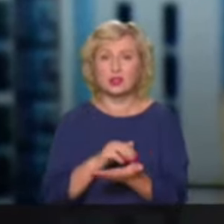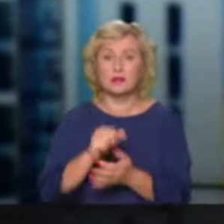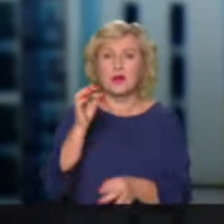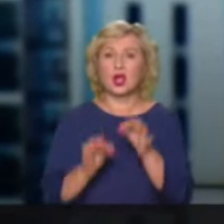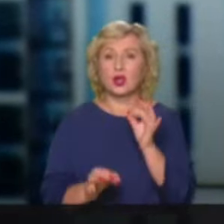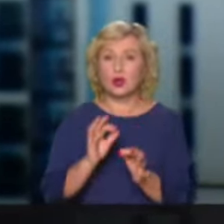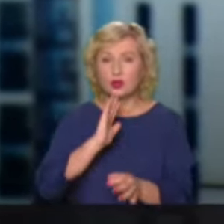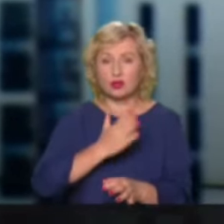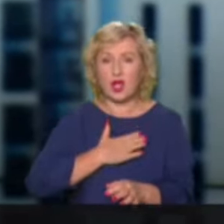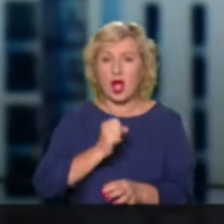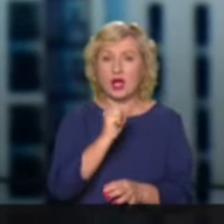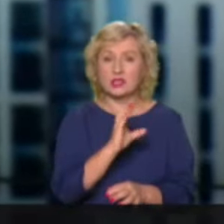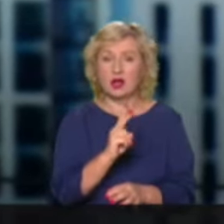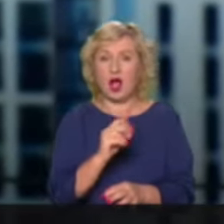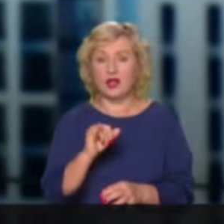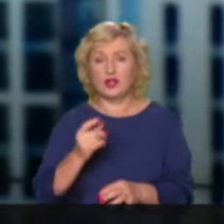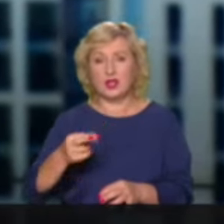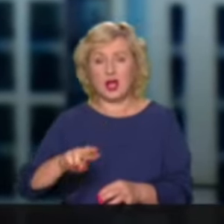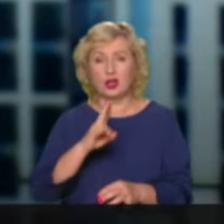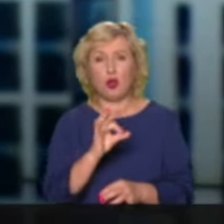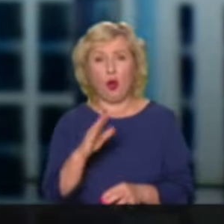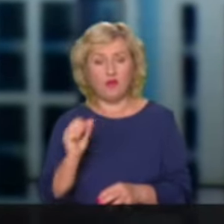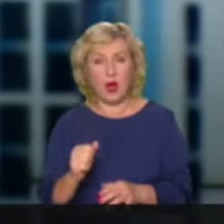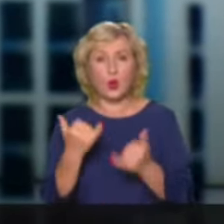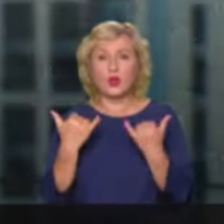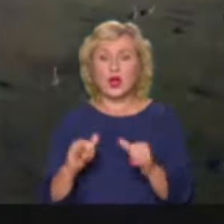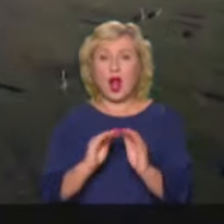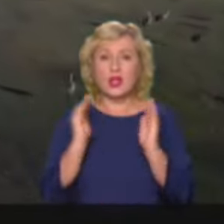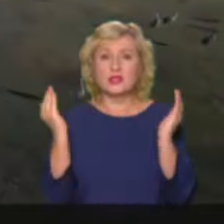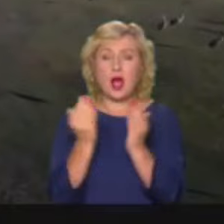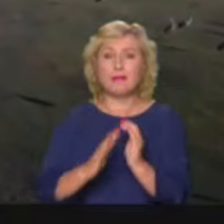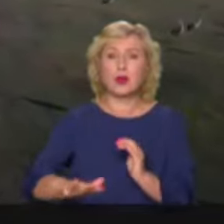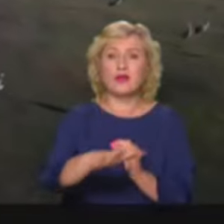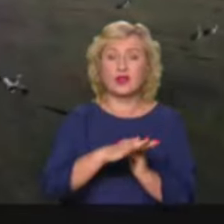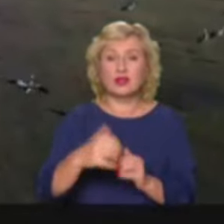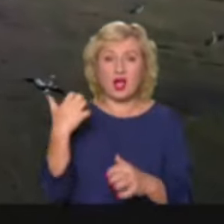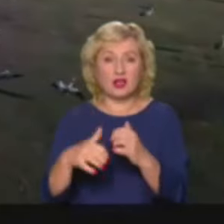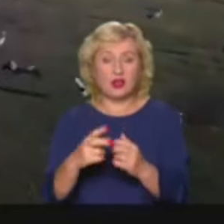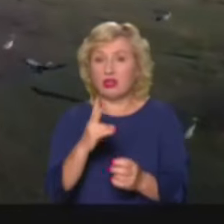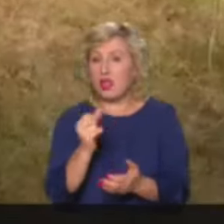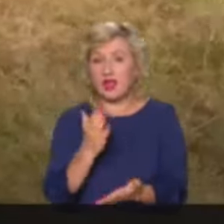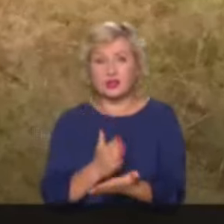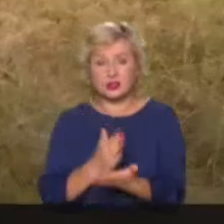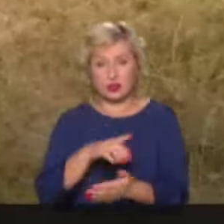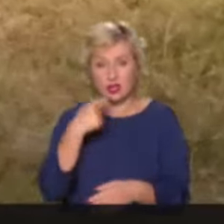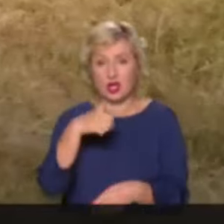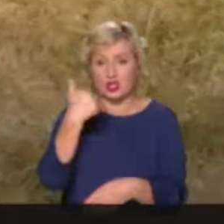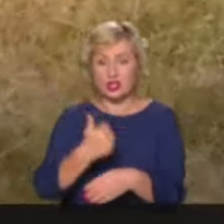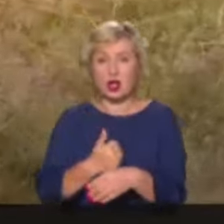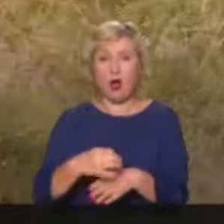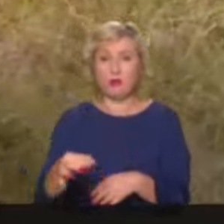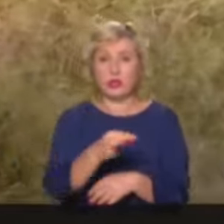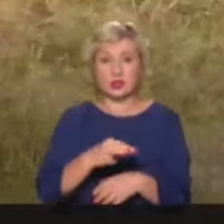нашу. Асканії-Нової – це унікальний заповідник на Херсонщині, по суті, вже не існує, каже очільник місцевої обласної